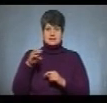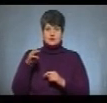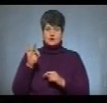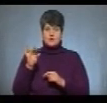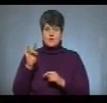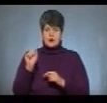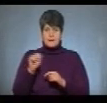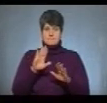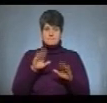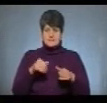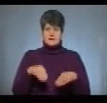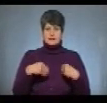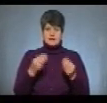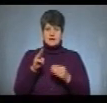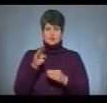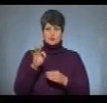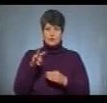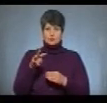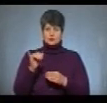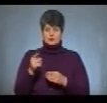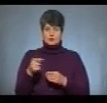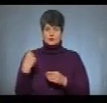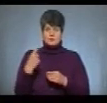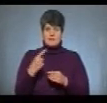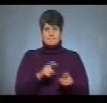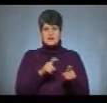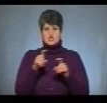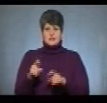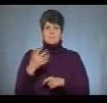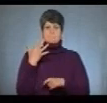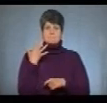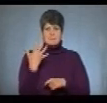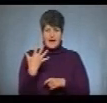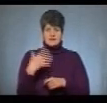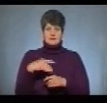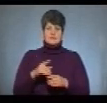Православної церкви України з Російської церкви на Тернопільщині перейшли 5 релігійних громад.